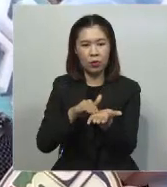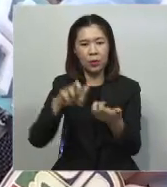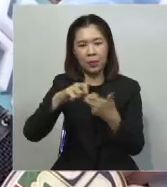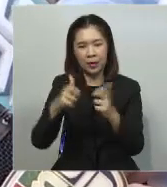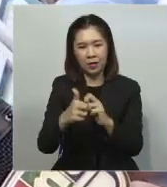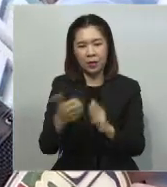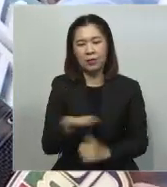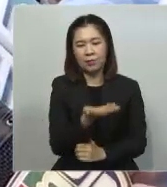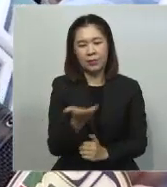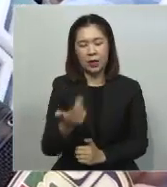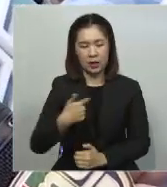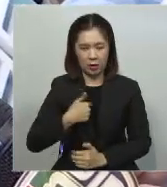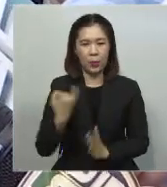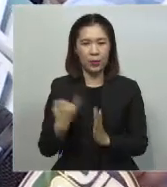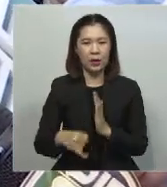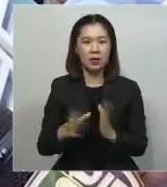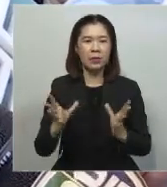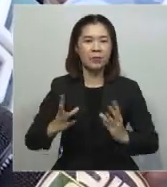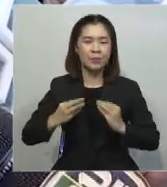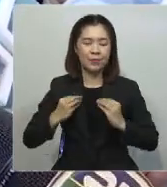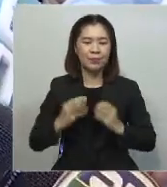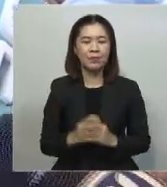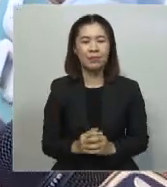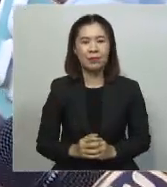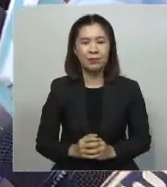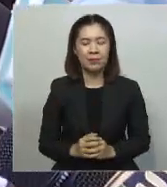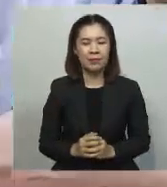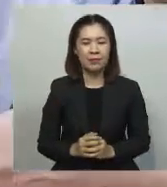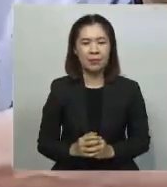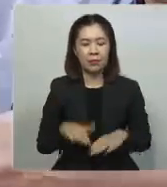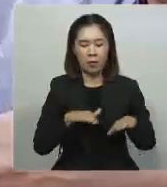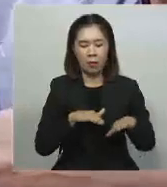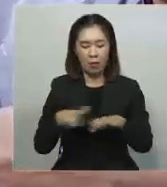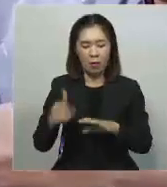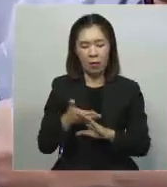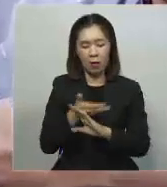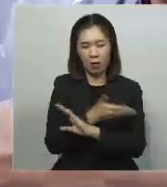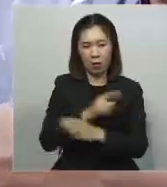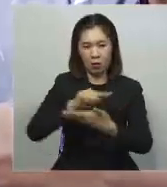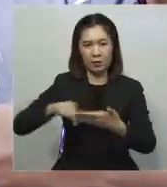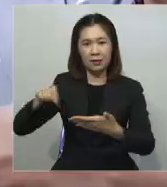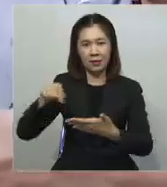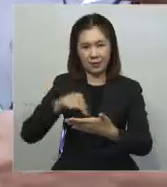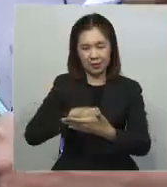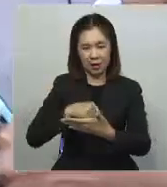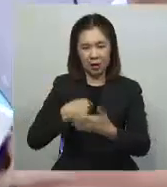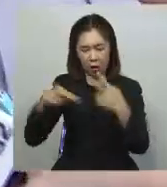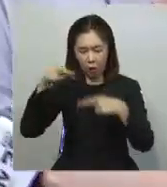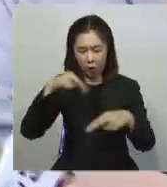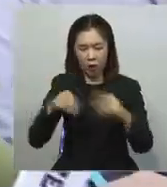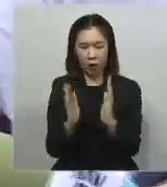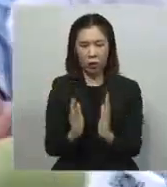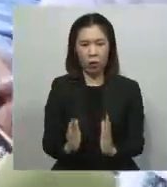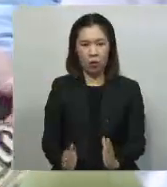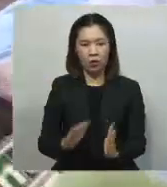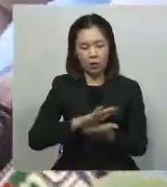พี่น้องประชาชนอันนี้เราผิดจริงนะ ส่วนการเตรียมการเลือกตั้งของกระทรวงมหาดไทยนั้นจะดูแลคนในเรื่องของความ